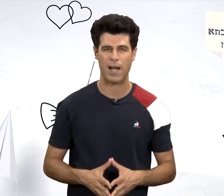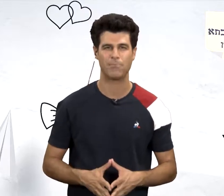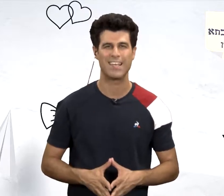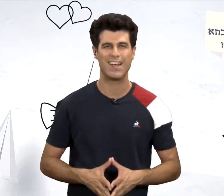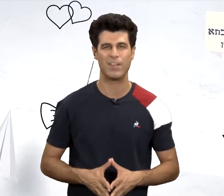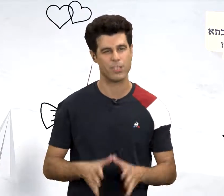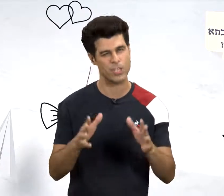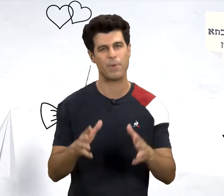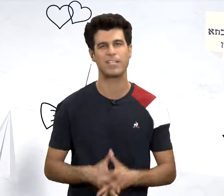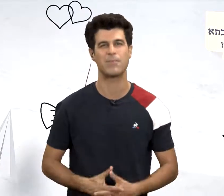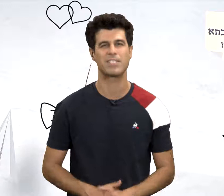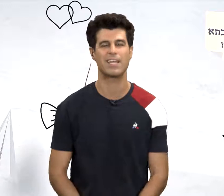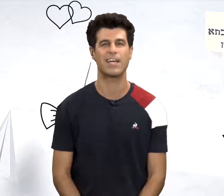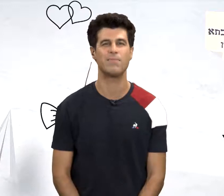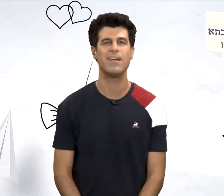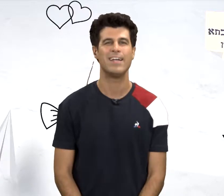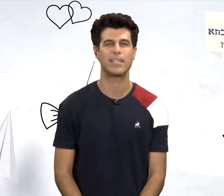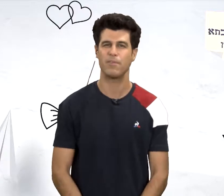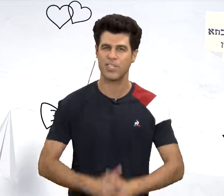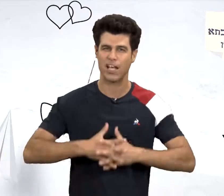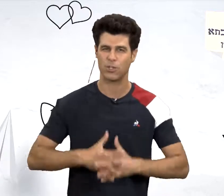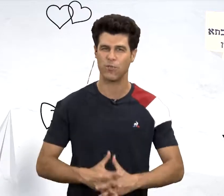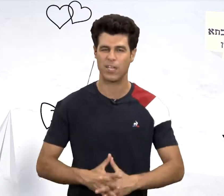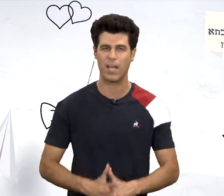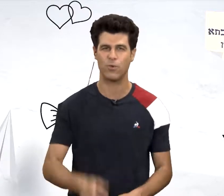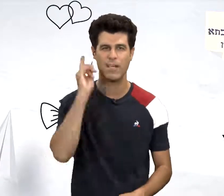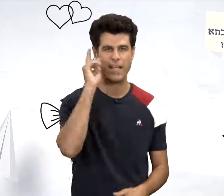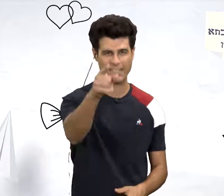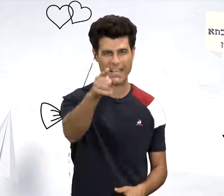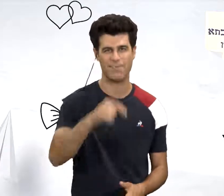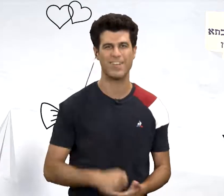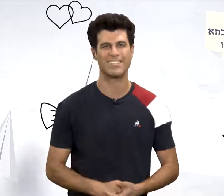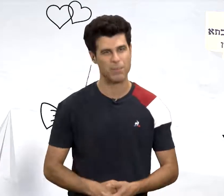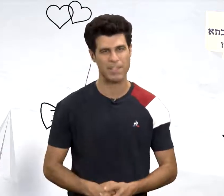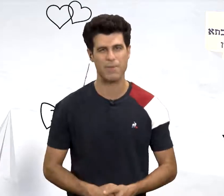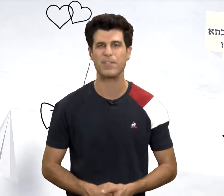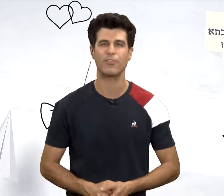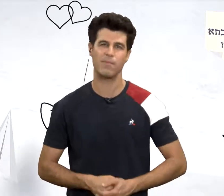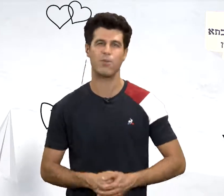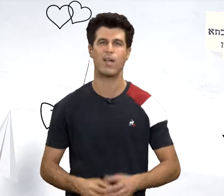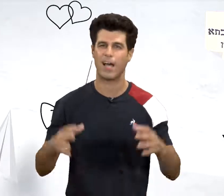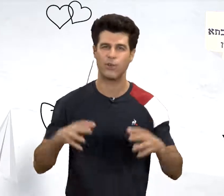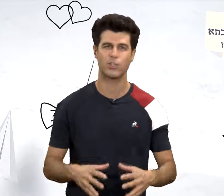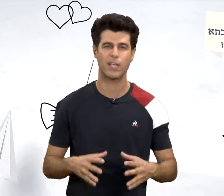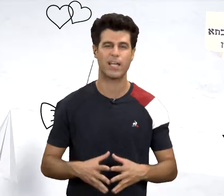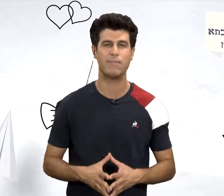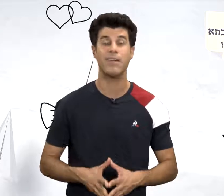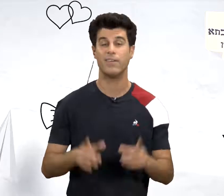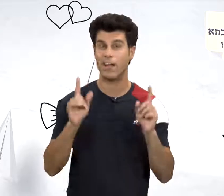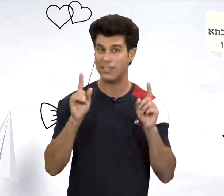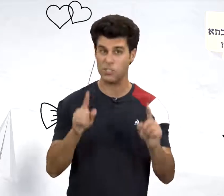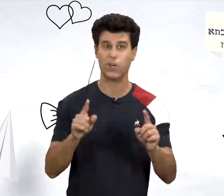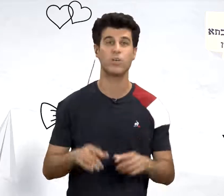בתוכנית הבאה. אבל לפני שאני אפרד, אני מזכיר לכם את המבצע החשוב שלנו. אתם, תלמידים, מדווחים לנו על הרעיונות